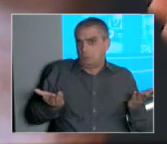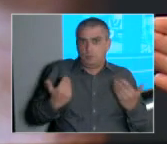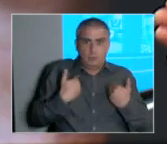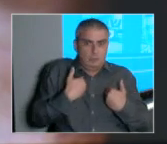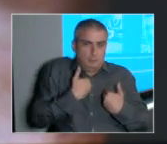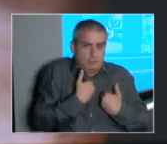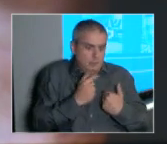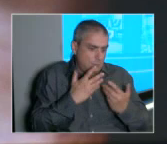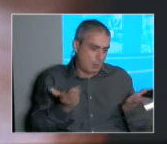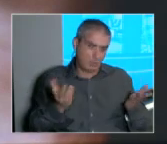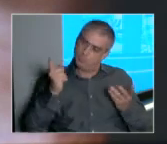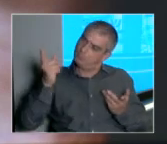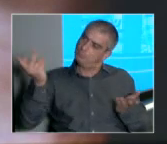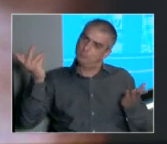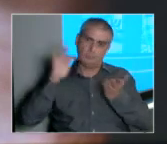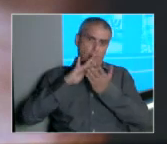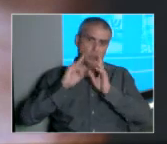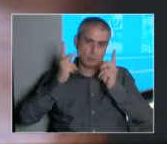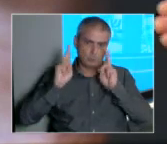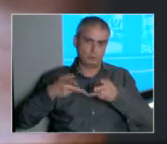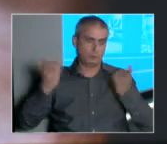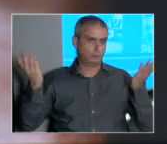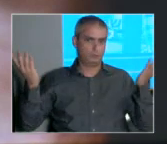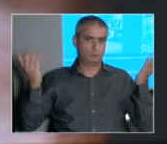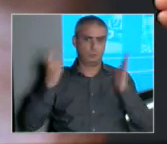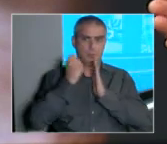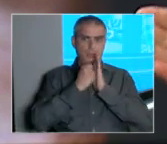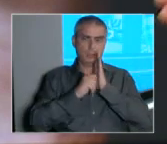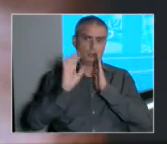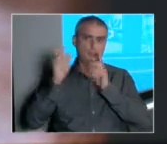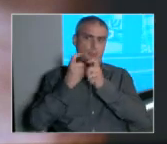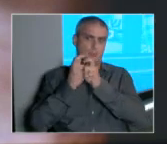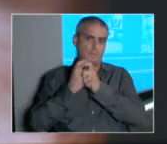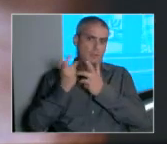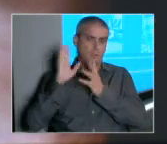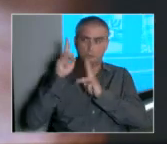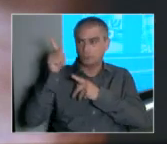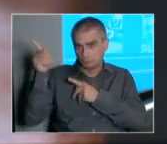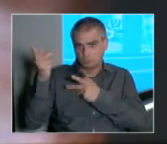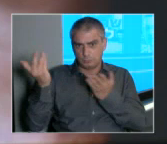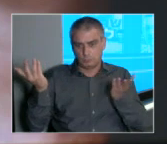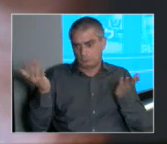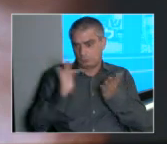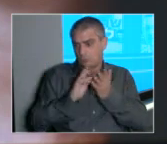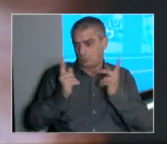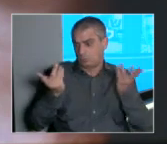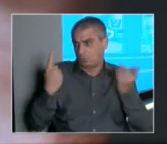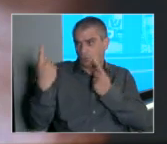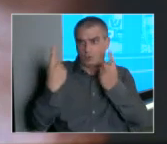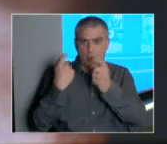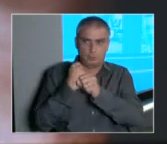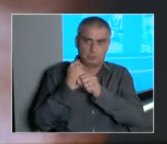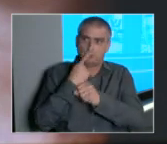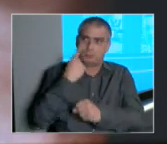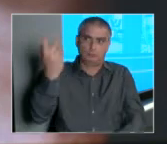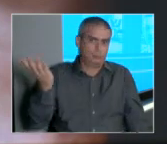אצלנו זה לא קיים. במקומות אחרים יש את התקנון של המפלגות, מה שיש אצלנו, אין לו מקומות אחרים. אז כל אחד ינהג